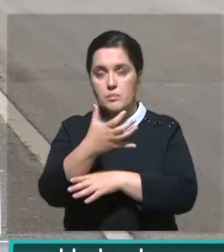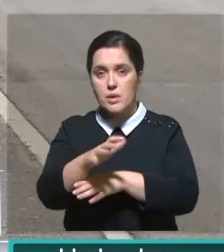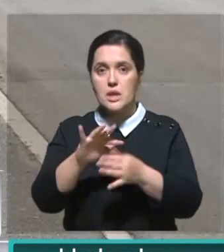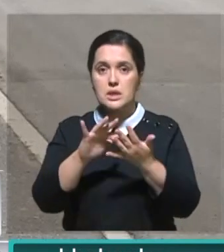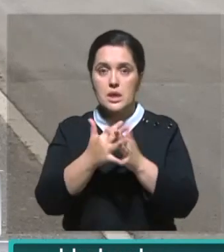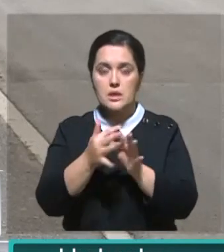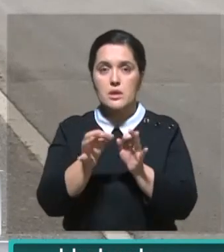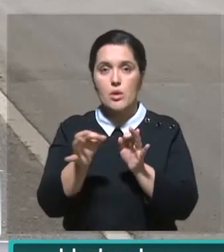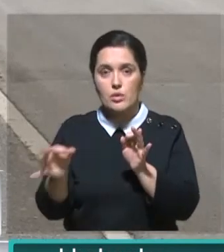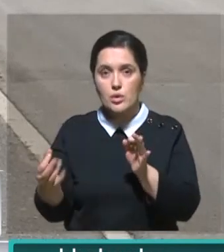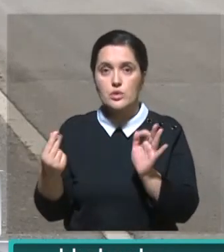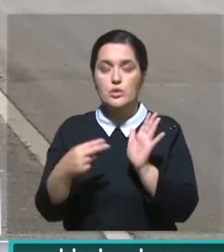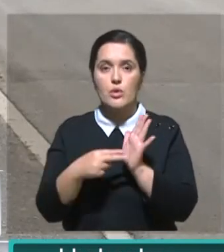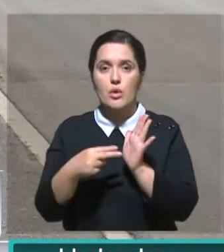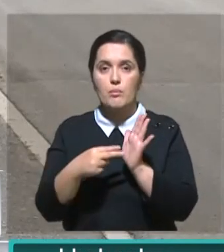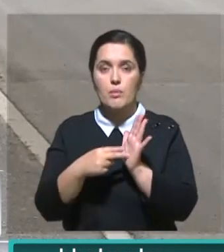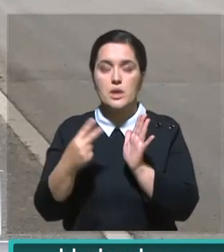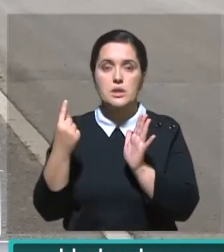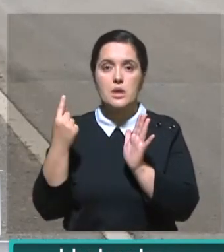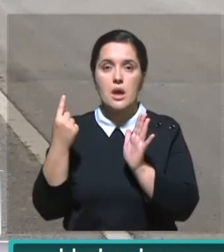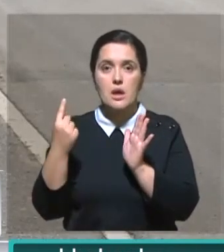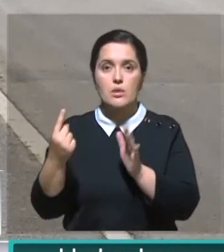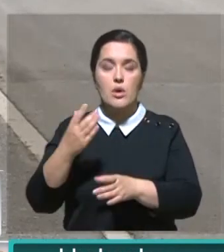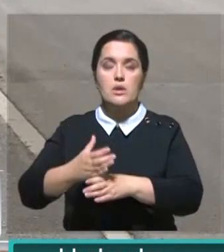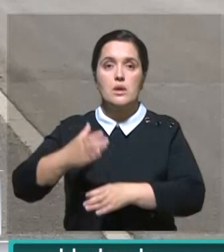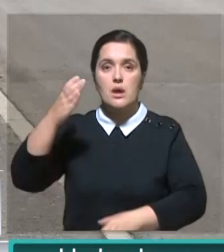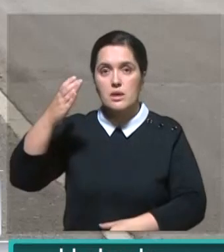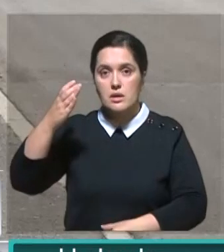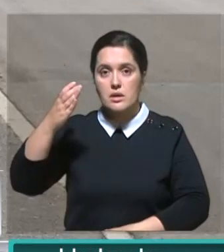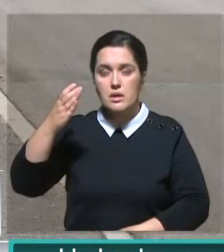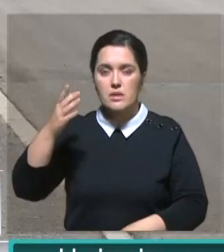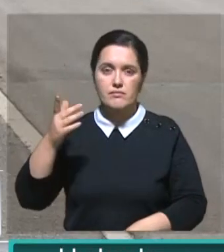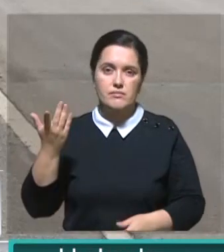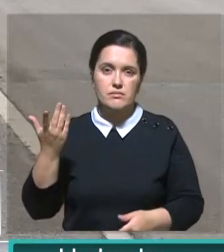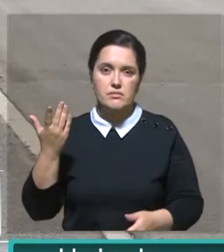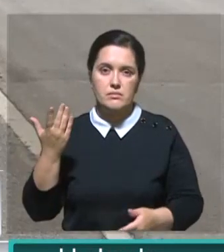округов. Стоимость одной из антенно-мачтовых сооружений варьируется